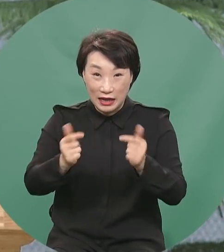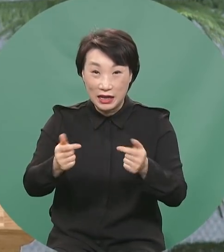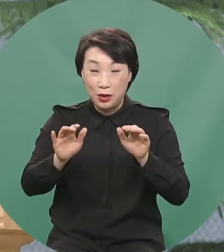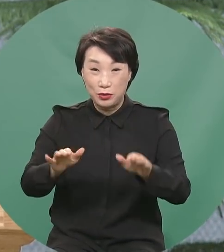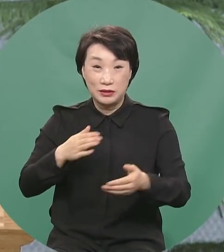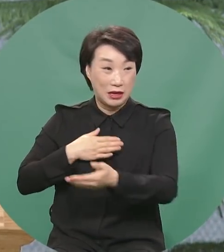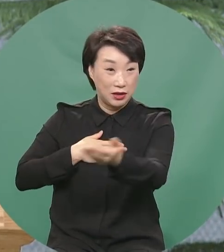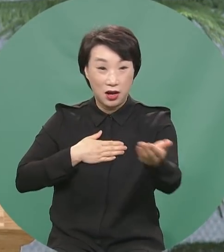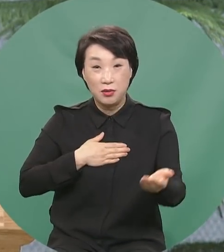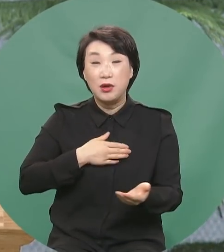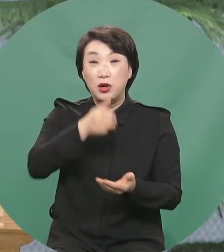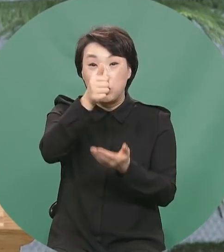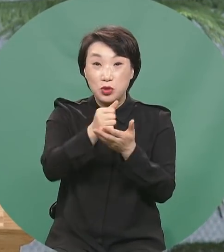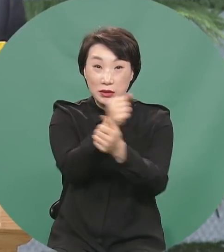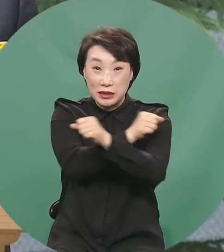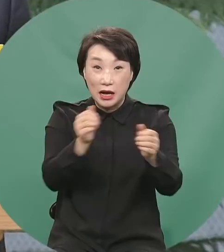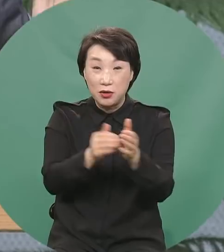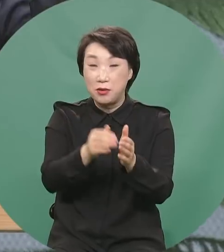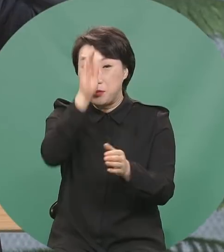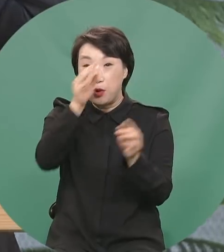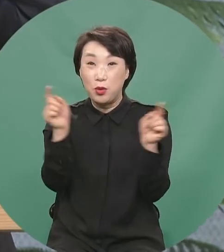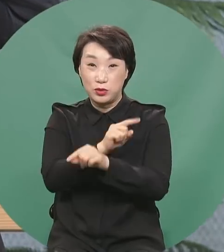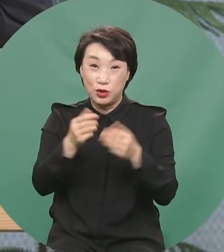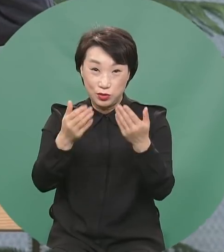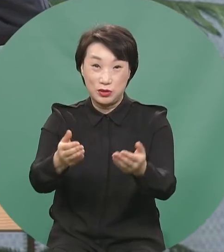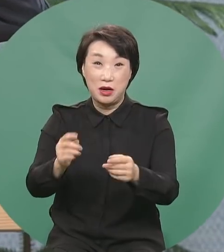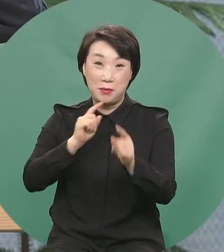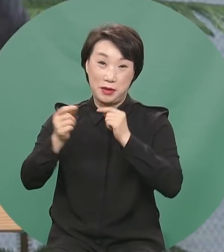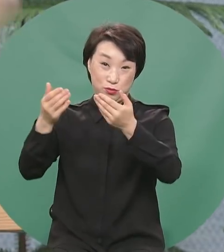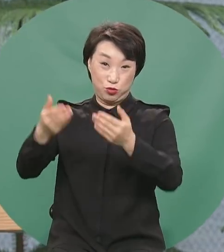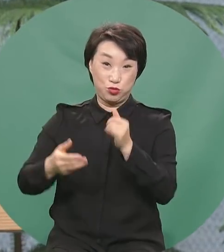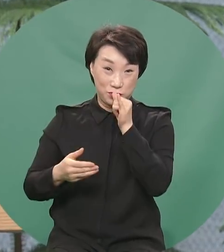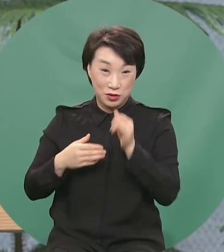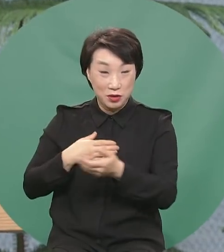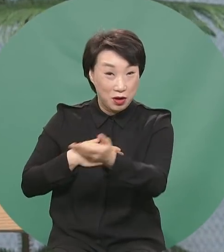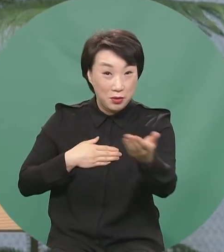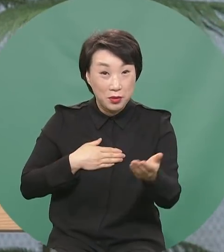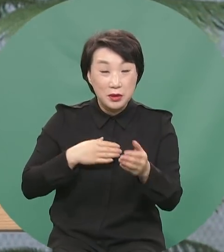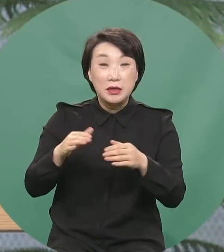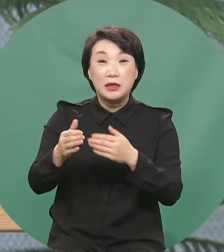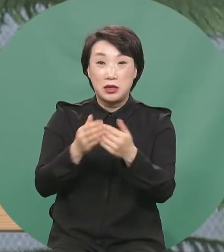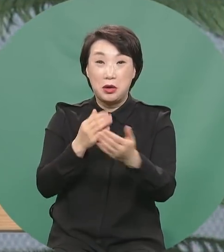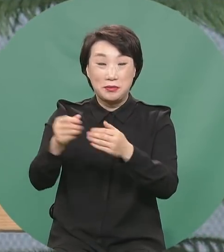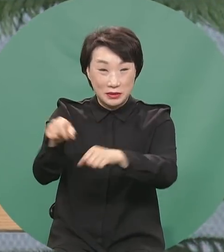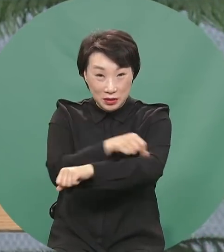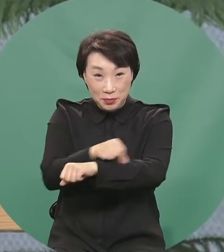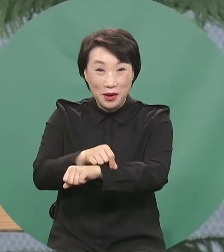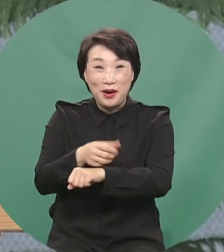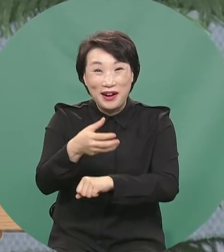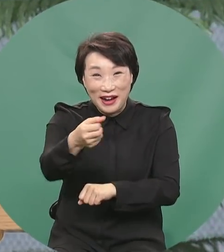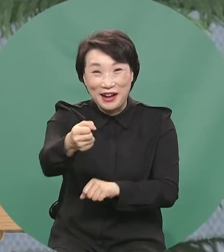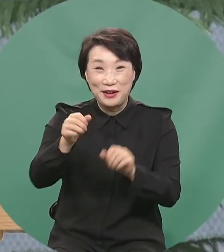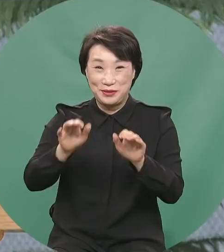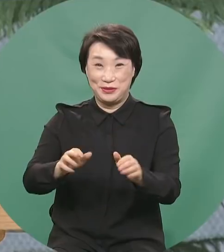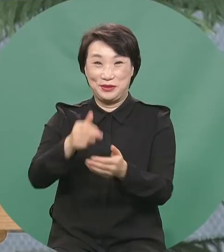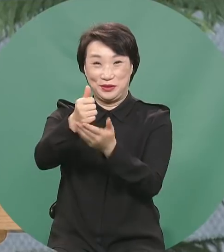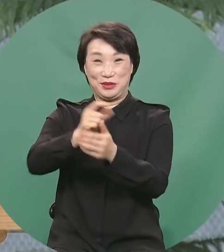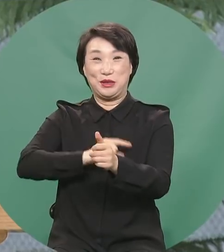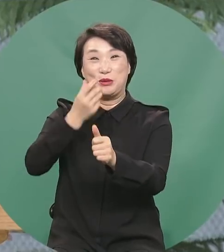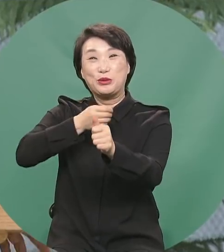고치겠다고 말씀하시니 오늘 그런 특별한 경험이 여러분에게 경험되기를 주님의